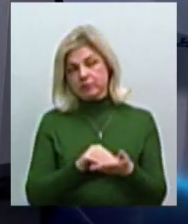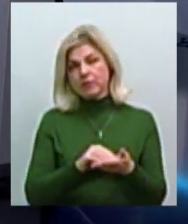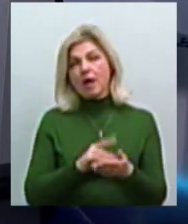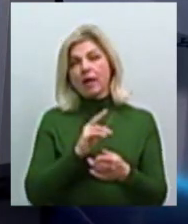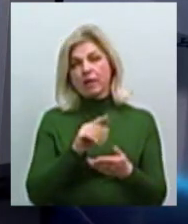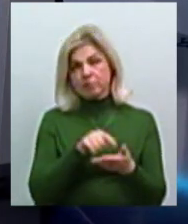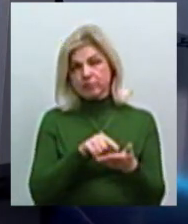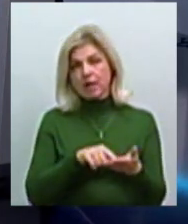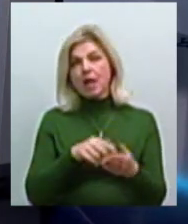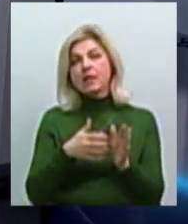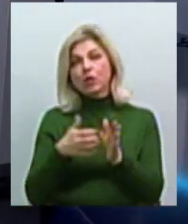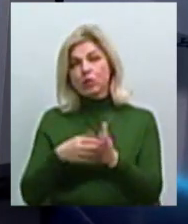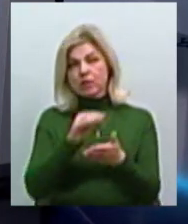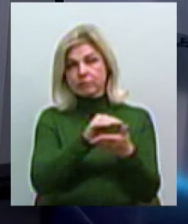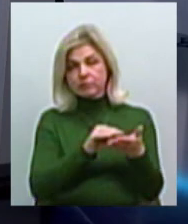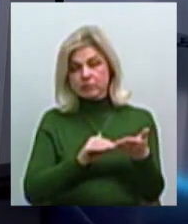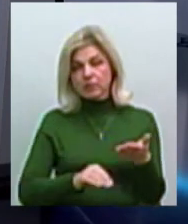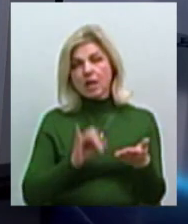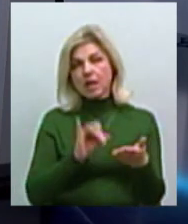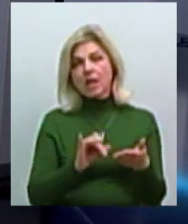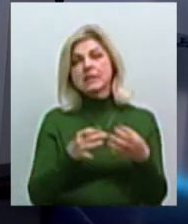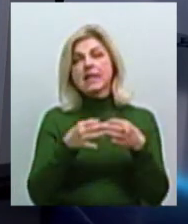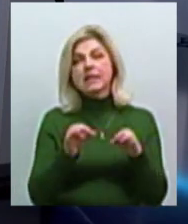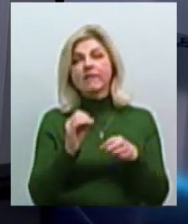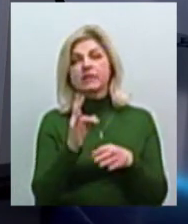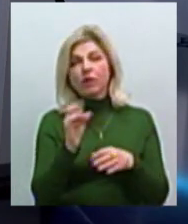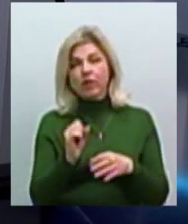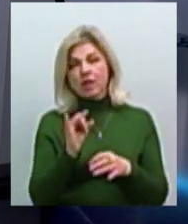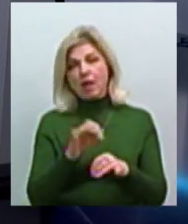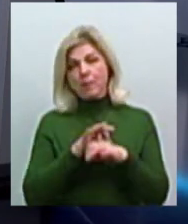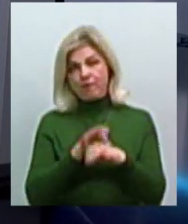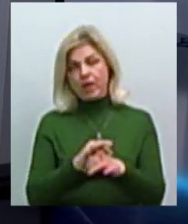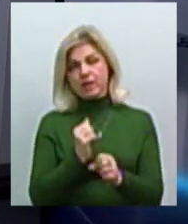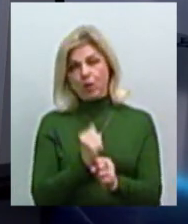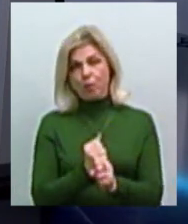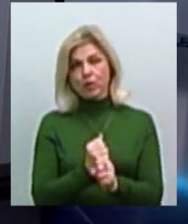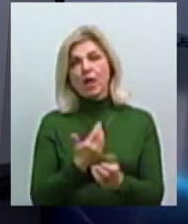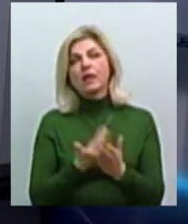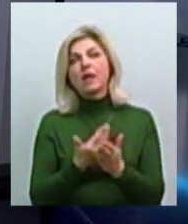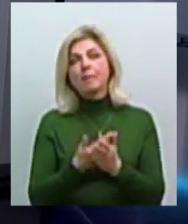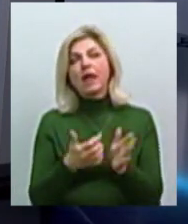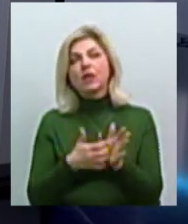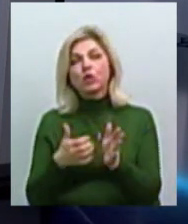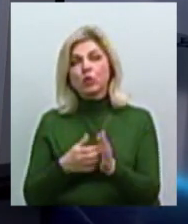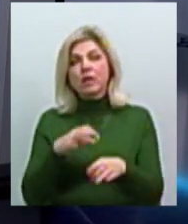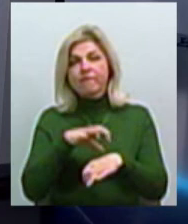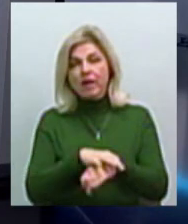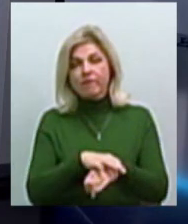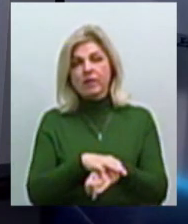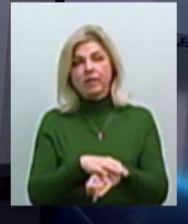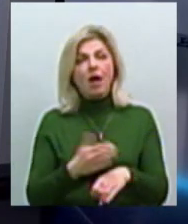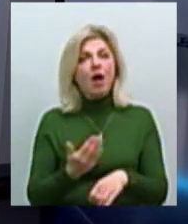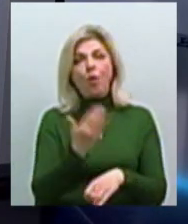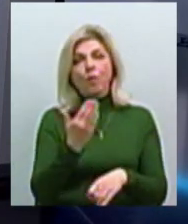претензії до підрядної організації, яка сертифіцирована на проведення цих робіт. Наприклад, недоліки виявлені в